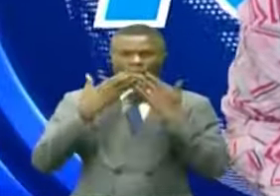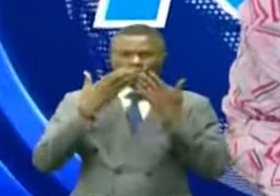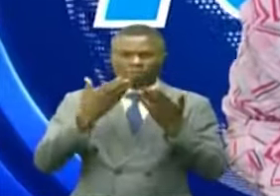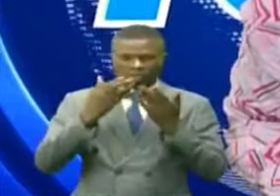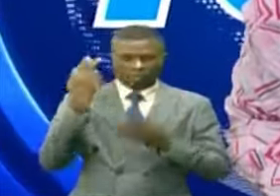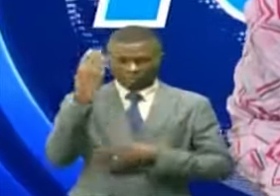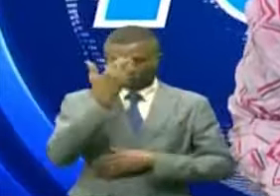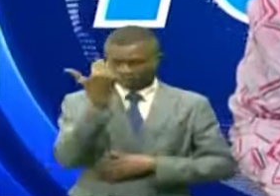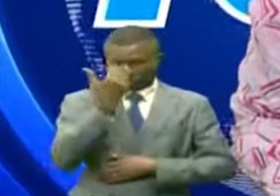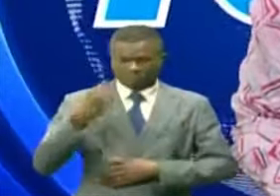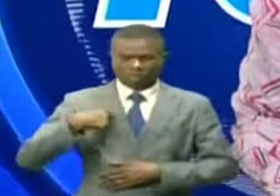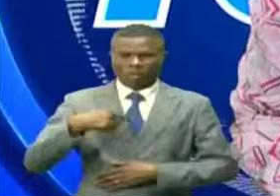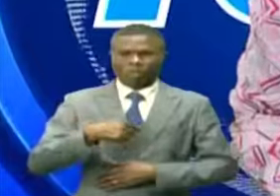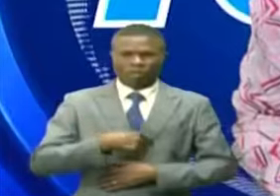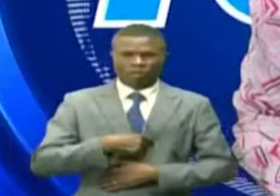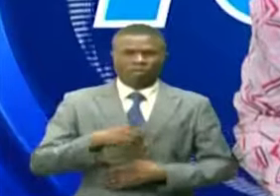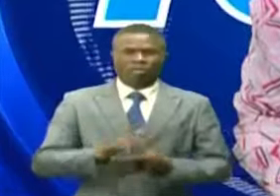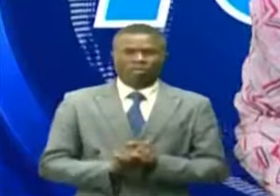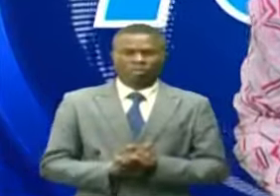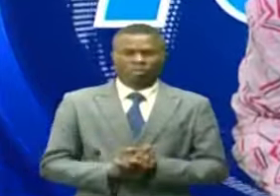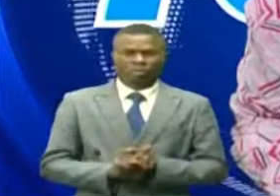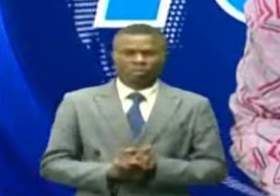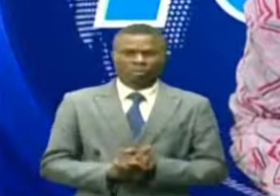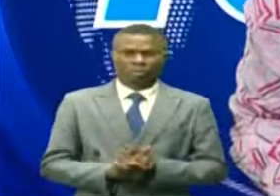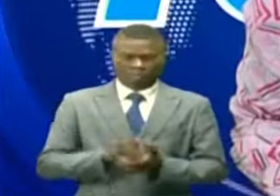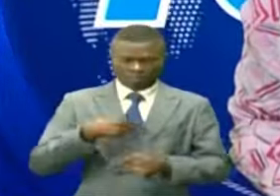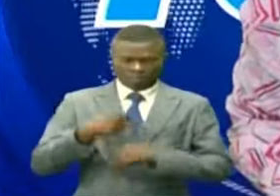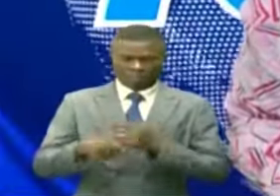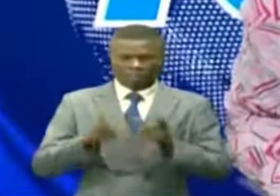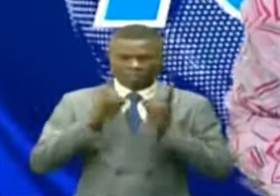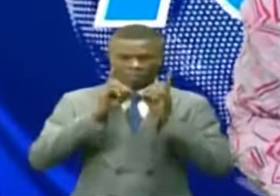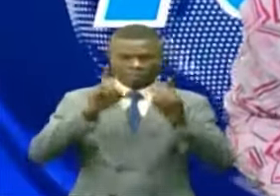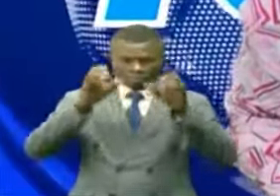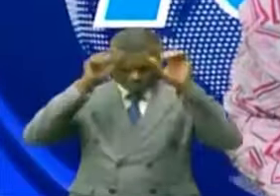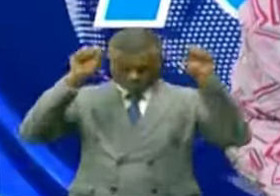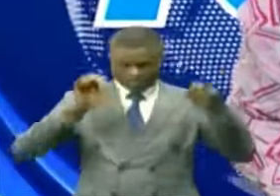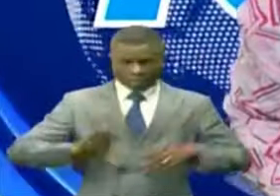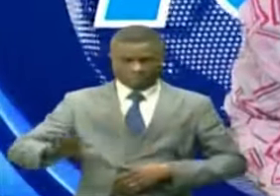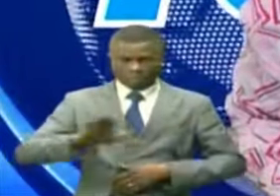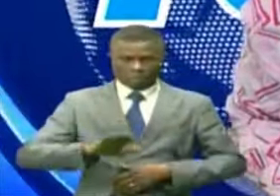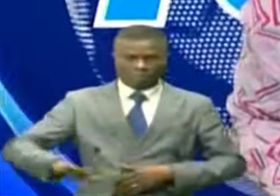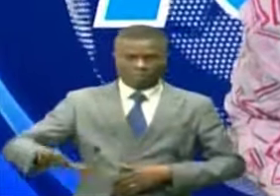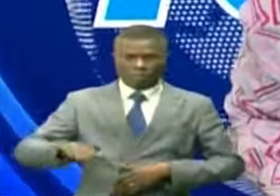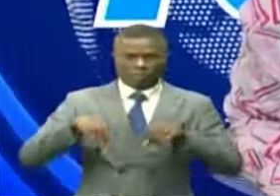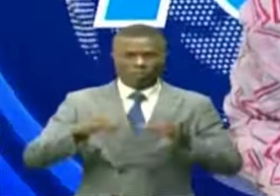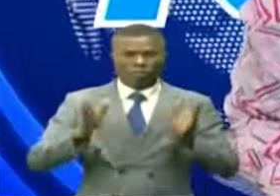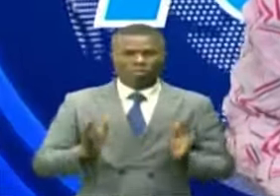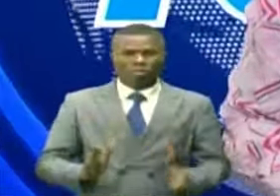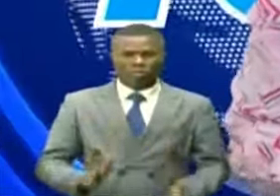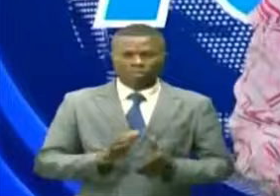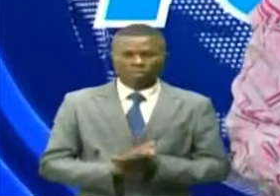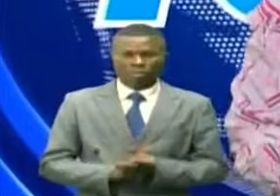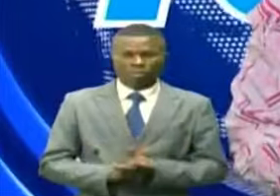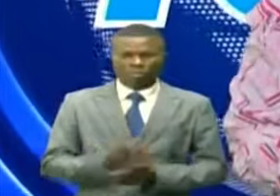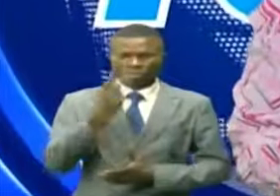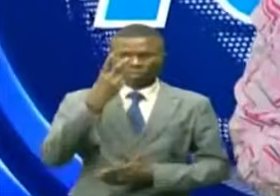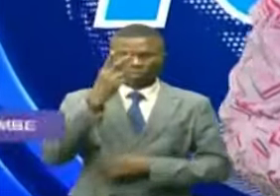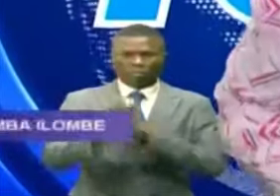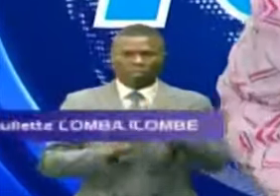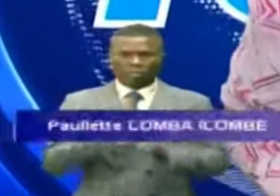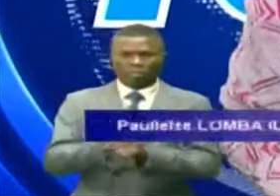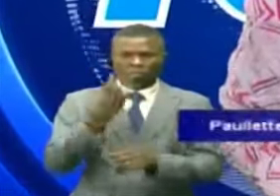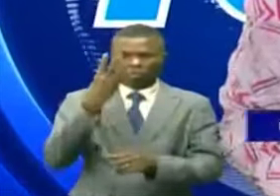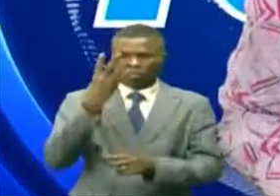de nous suivre d'entrée de jeu le discours du chef de l'État à la nation congolaise 2 années et